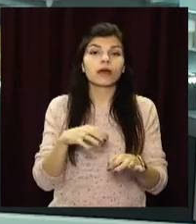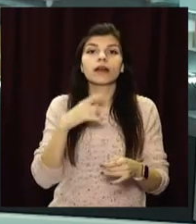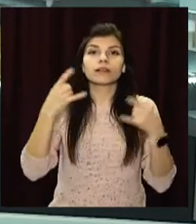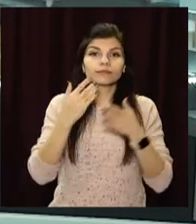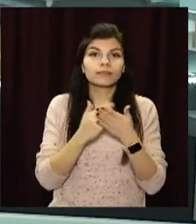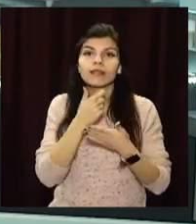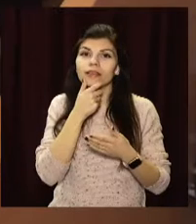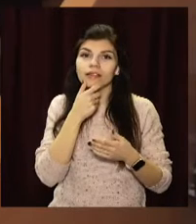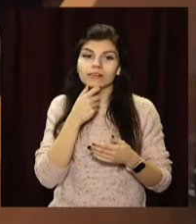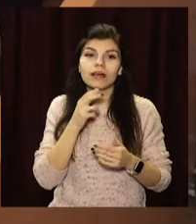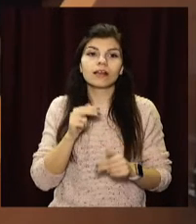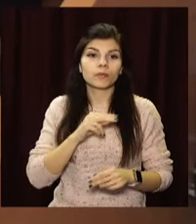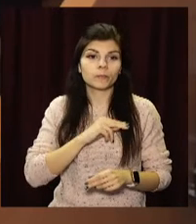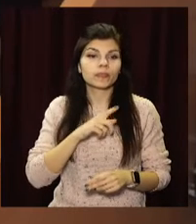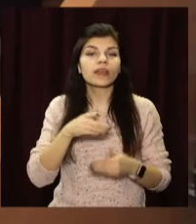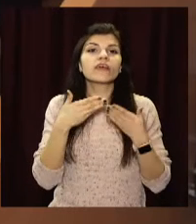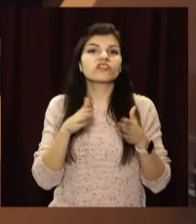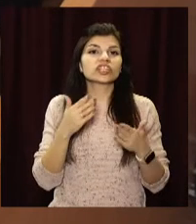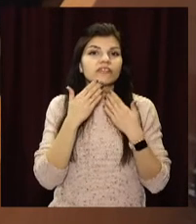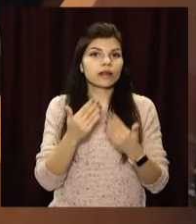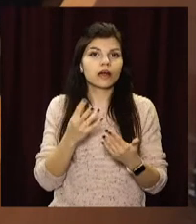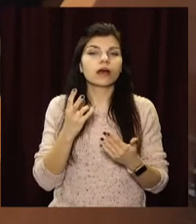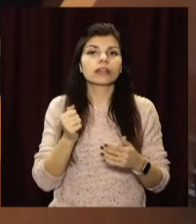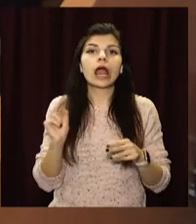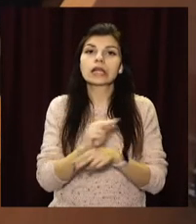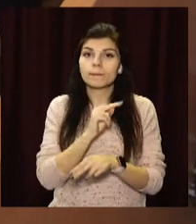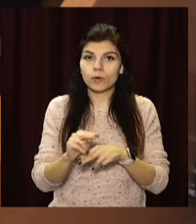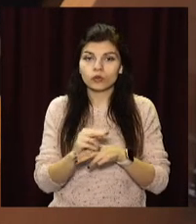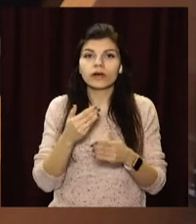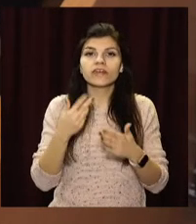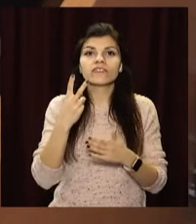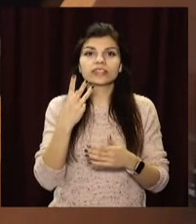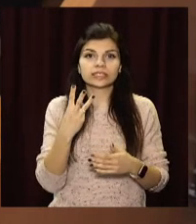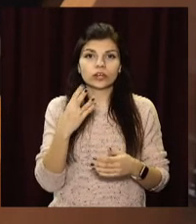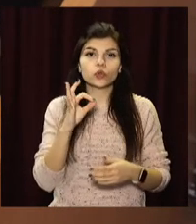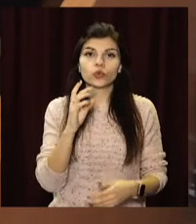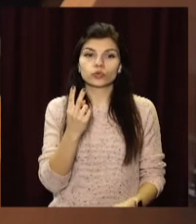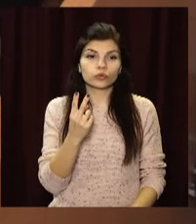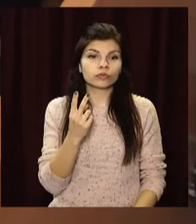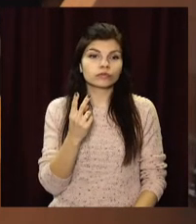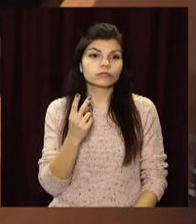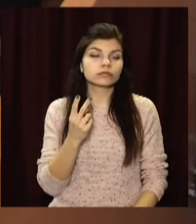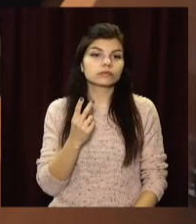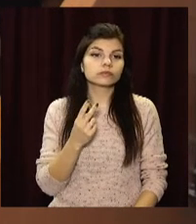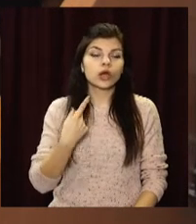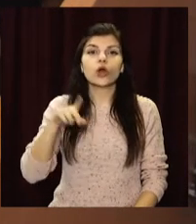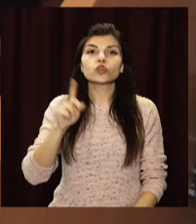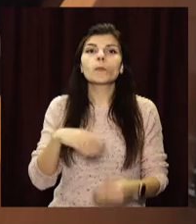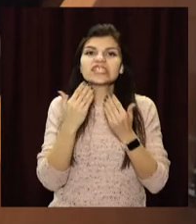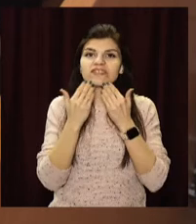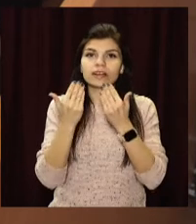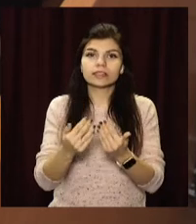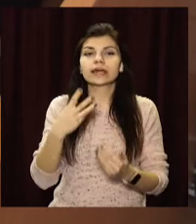відкритого. Відкрите звернення на ремонт від 23.02. Номер